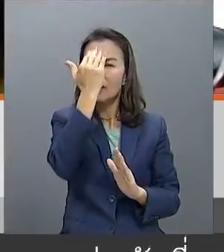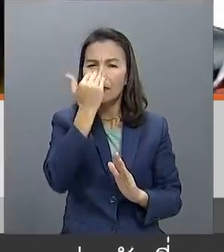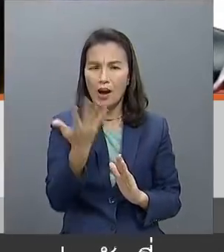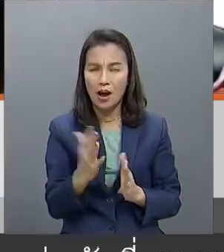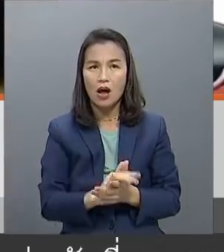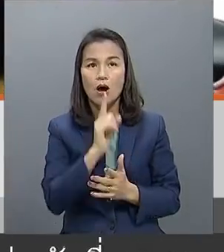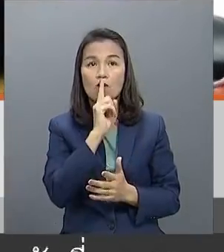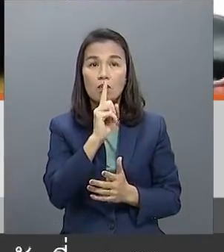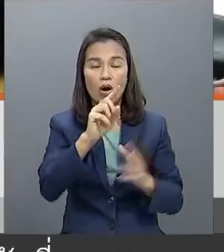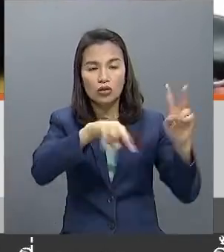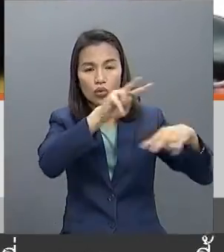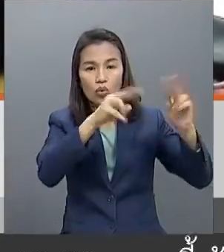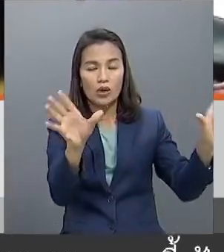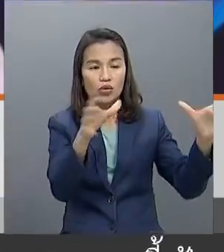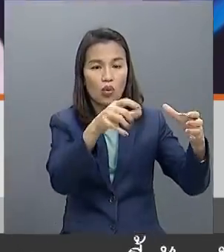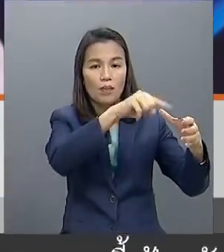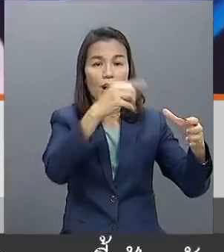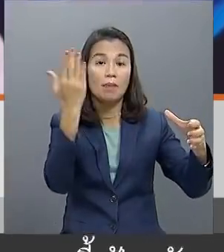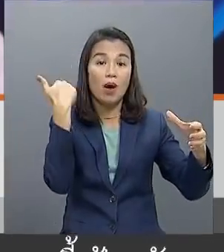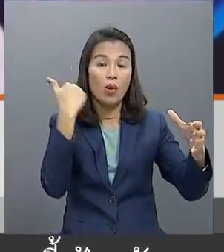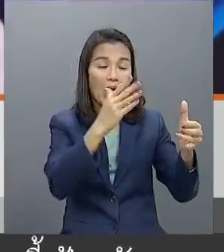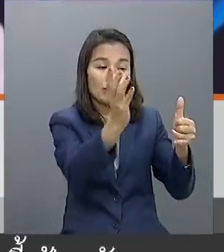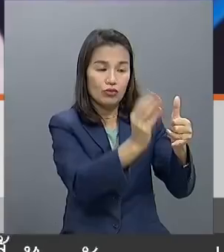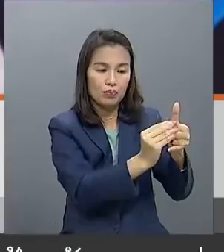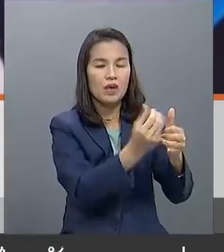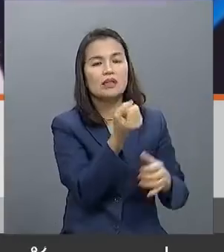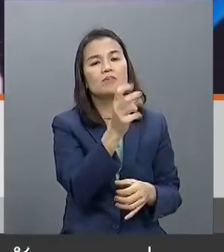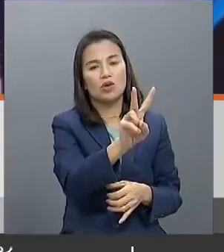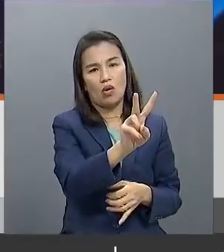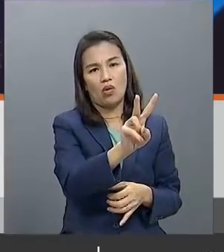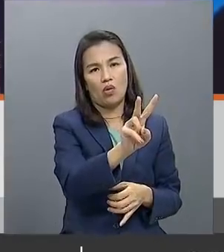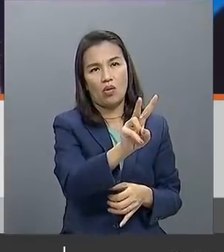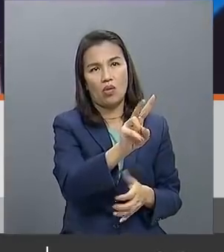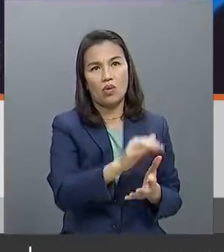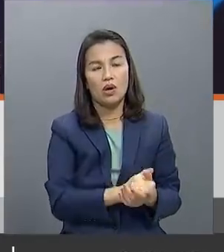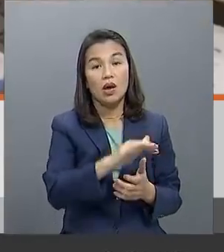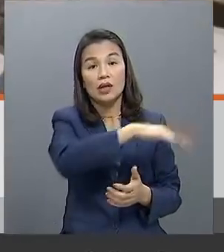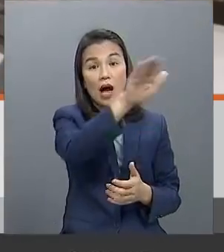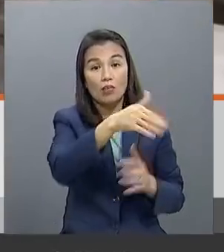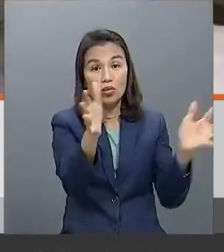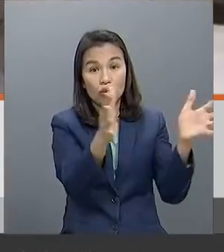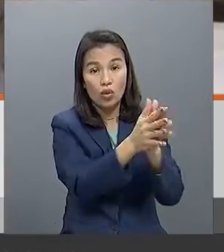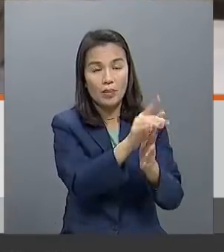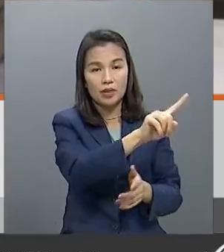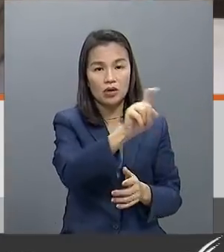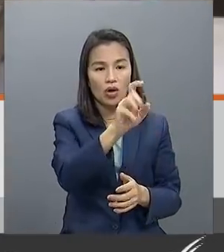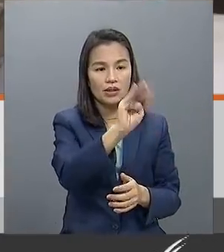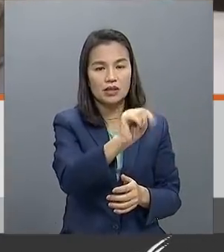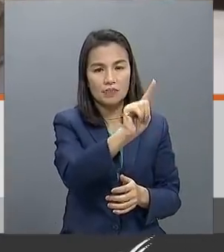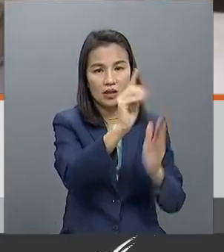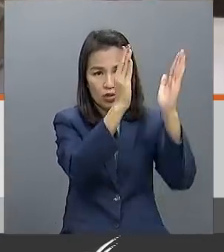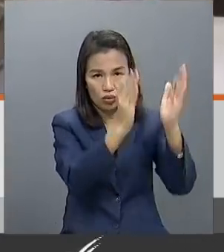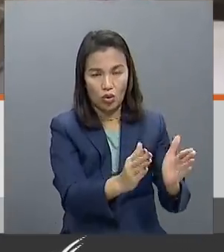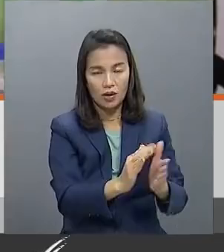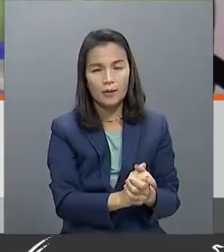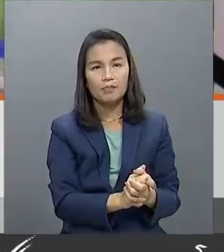กลุ่มเสี่ยงเมื่อวานนี้พบผู้ติดเชื้อเพิ่มอีก 12คนครับทำให้ยอดสะสมขณะนี้อยู่ที่ 141คนมีการ